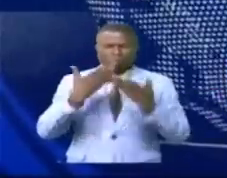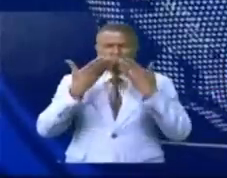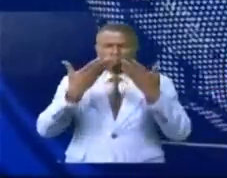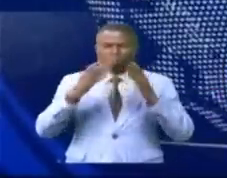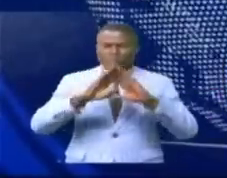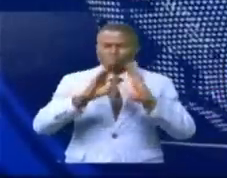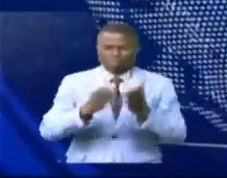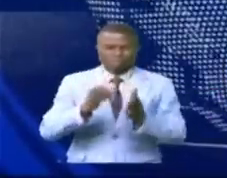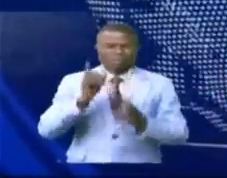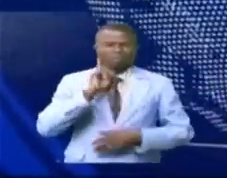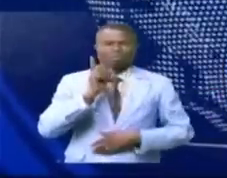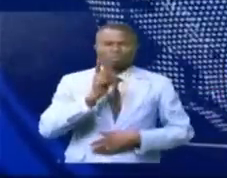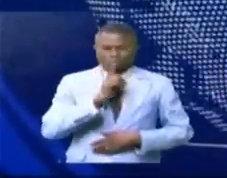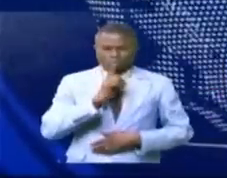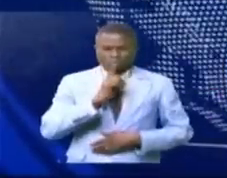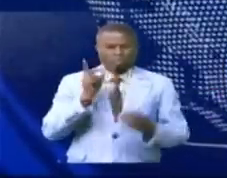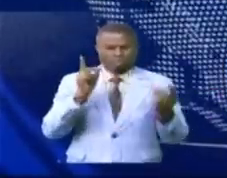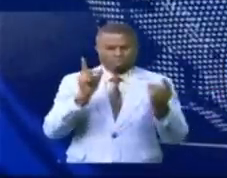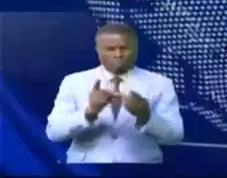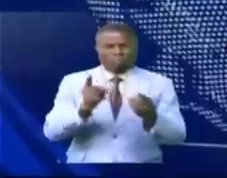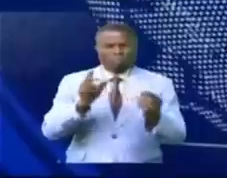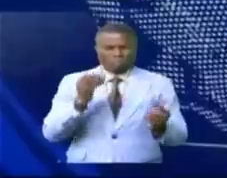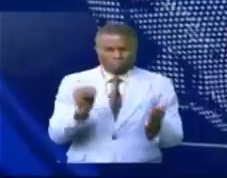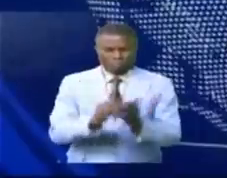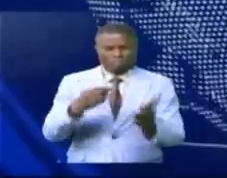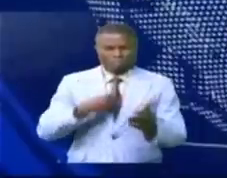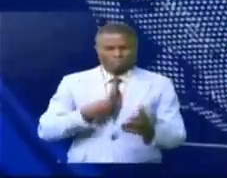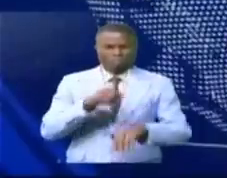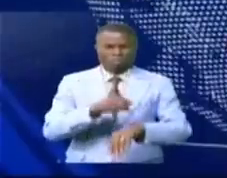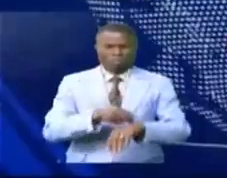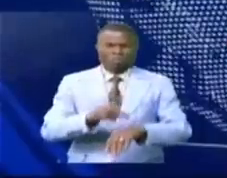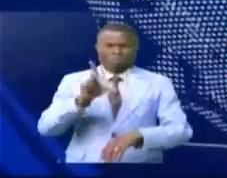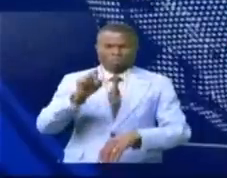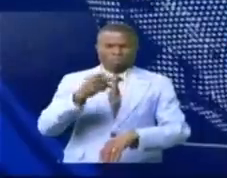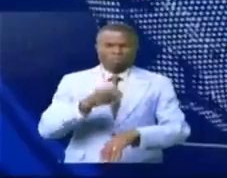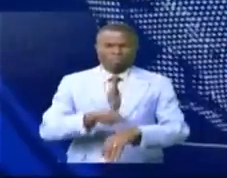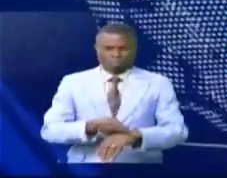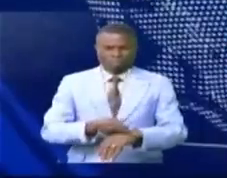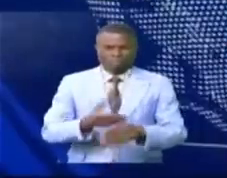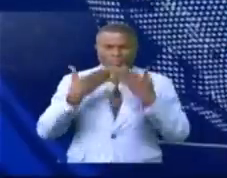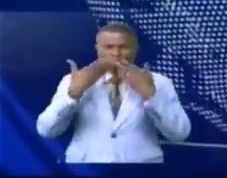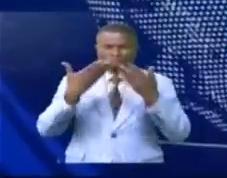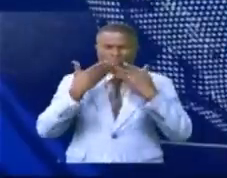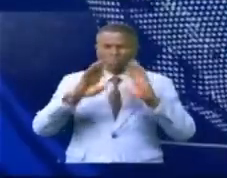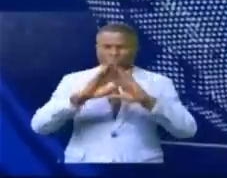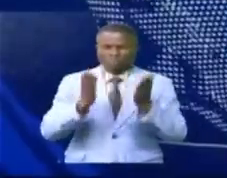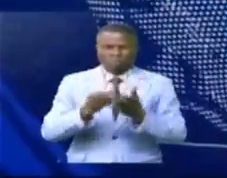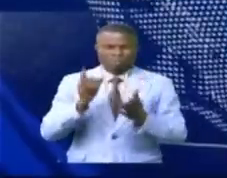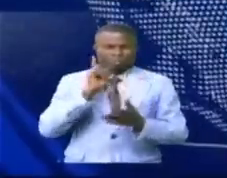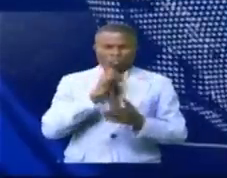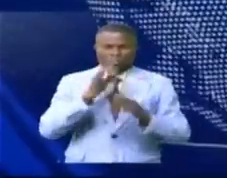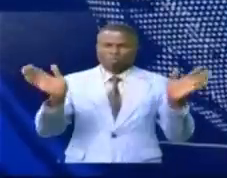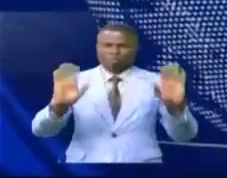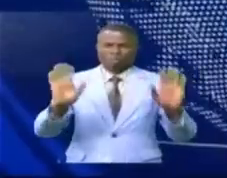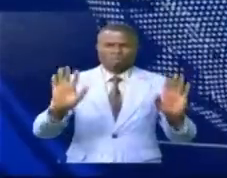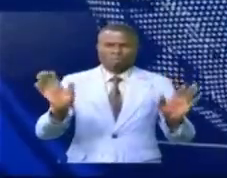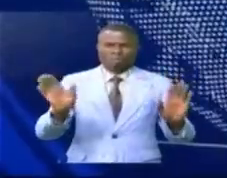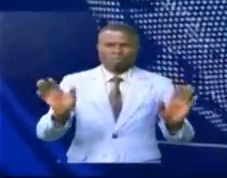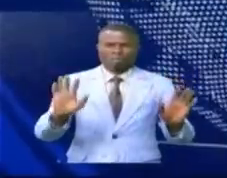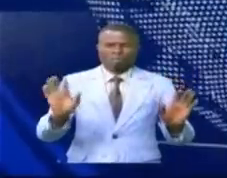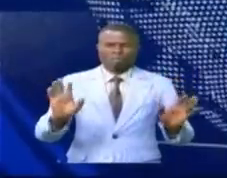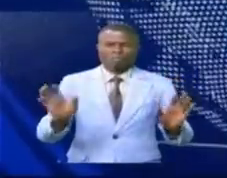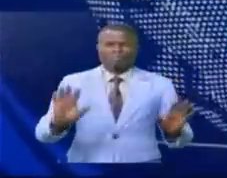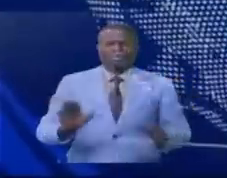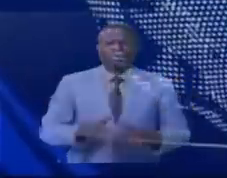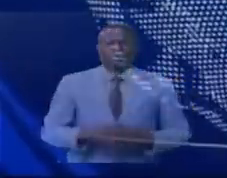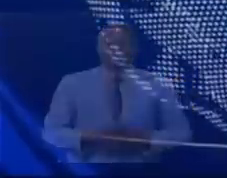malentendant. Julien Chila et Matondo Jonsi ont assuré la partie technique. Quant à moi, je vous dis au revoir et